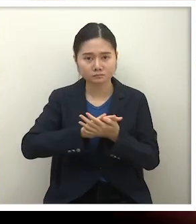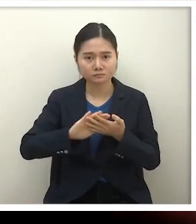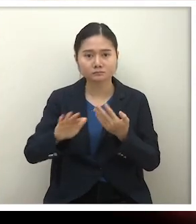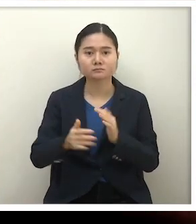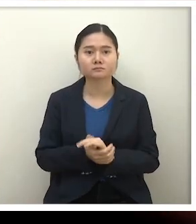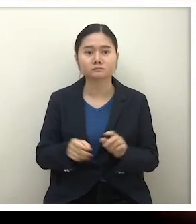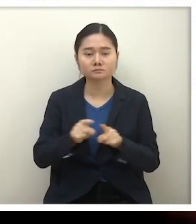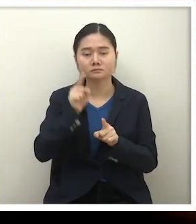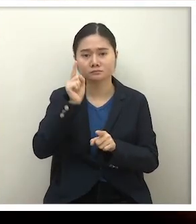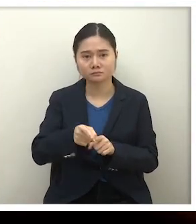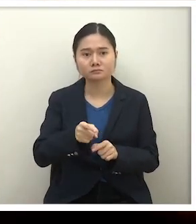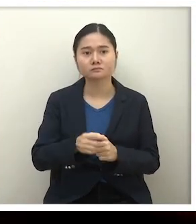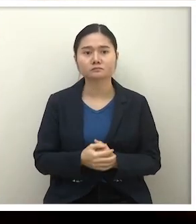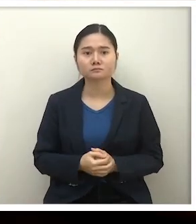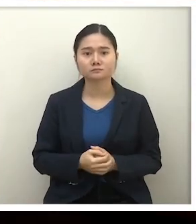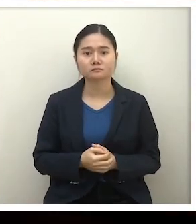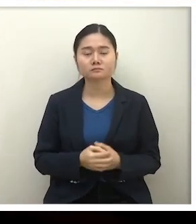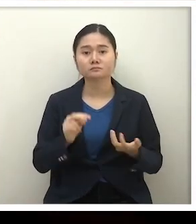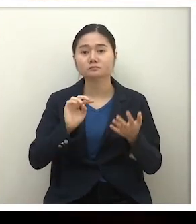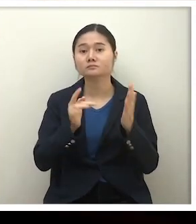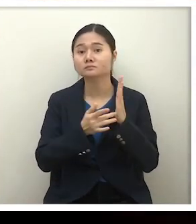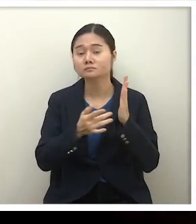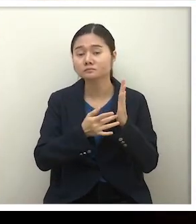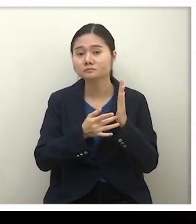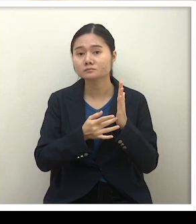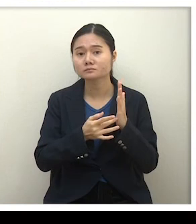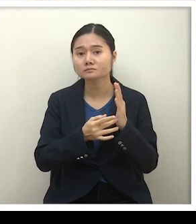ครับเหมือนจริงมากขึ้นนะครับอันนี้คือเทคนิคของ